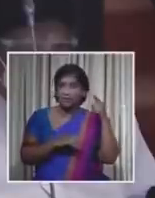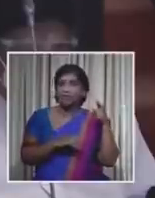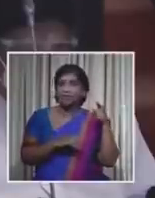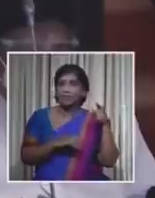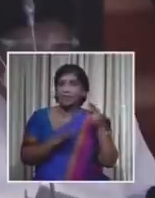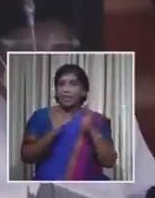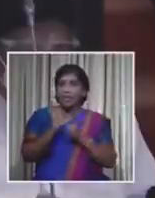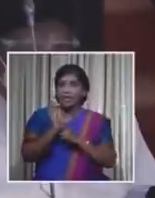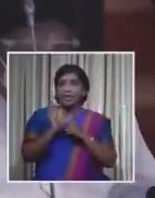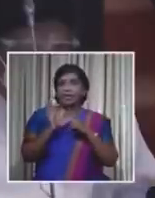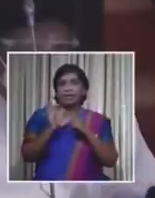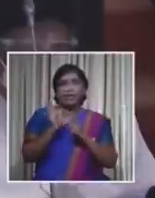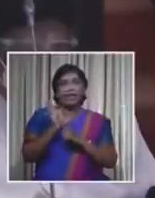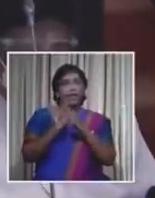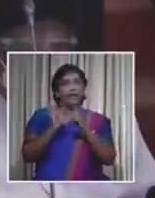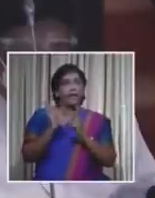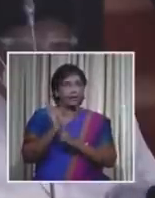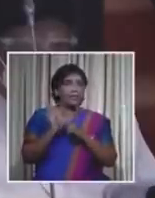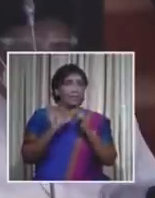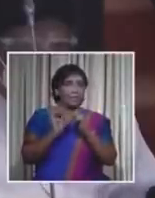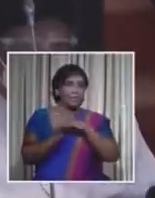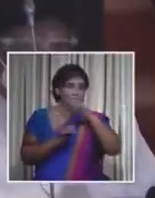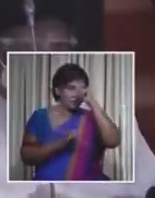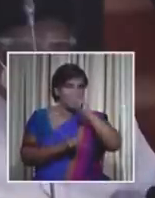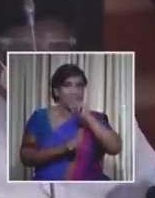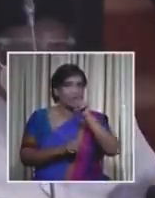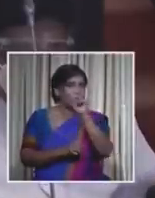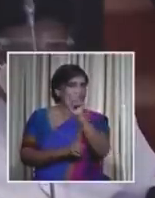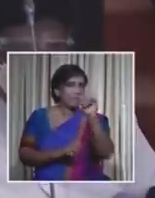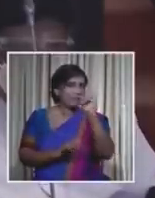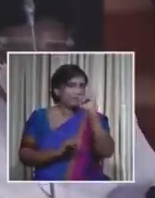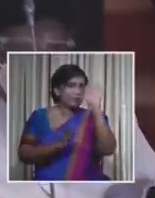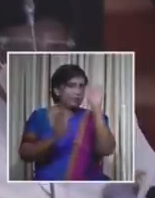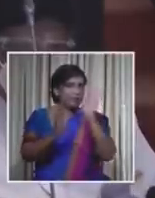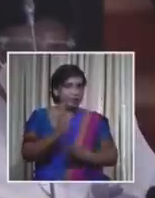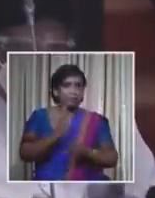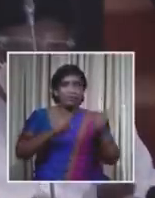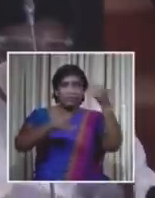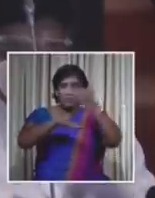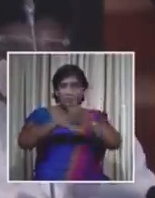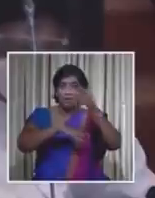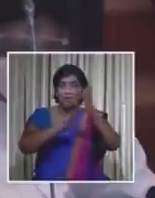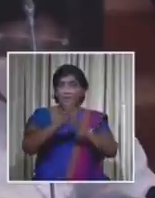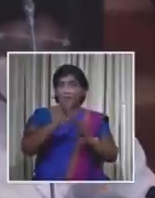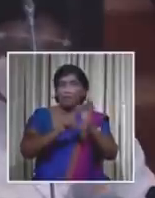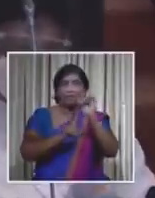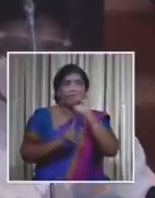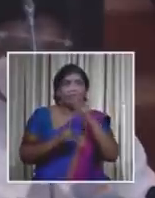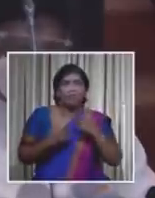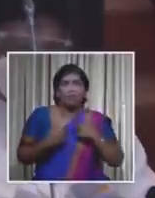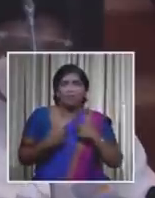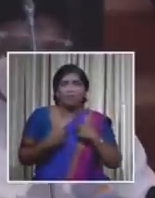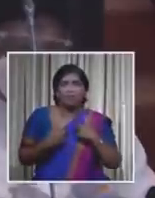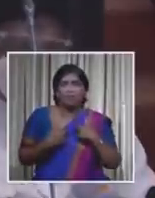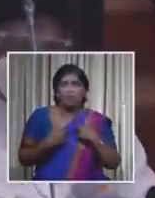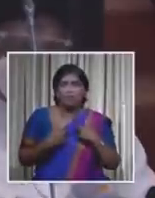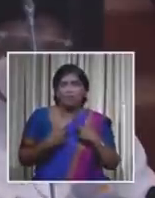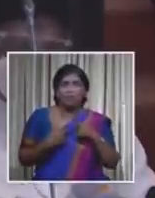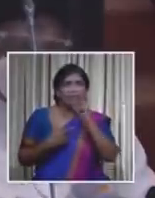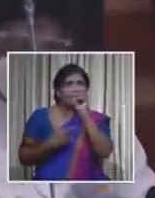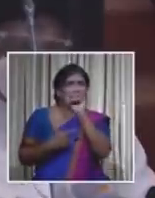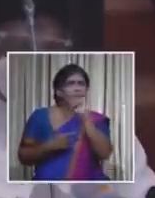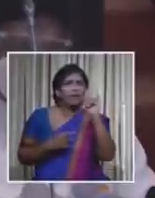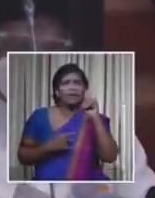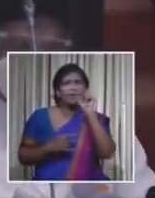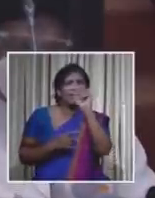නලින් මන්නාර මැතිතුමා නැගිටලා කිව්වා ඒ වචන වැරදි ඉවත් කරන්න කියලා. මූලාසනේ හිටපු මන්ත්‍රීතුමා කිව්වා මට කියපු නරක